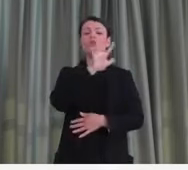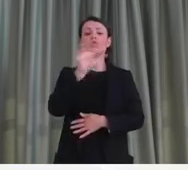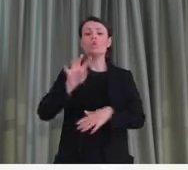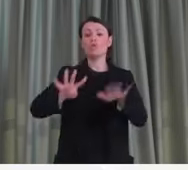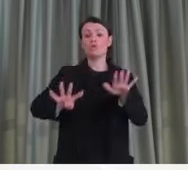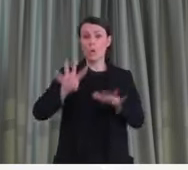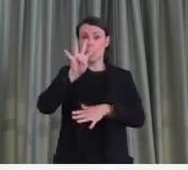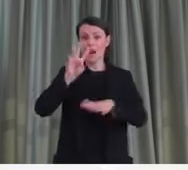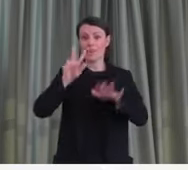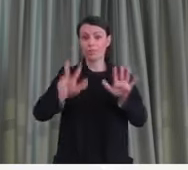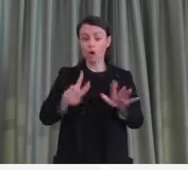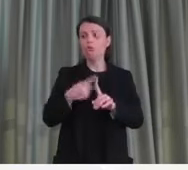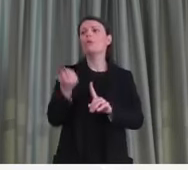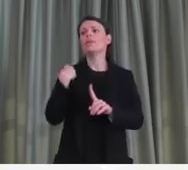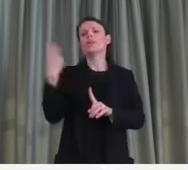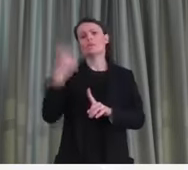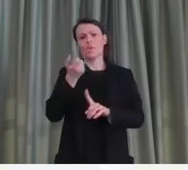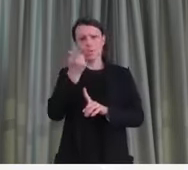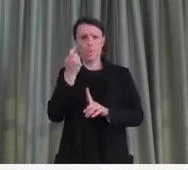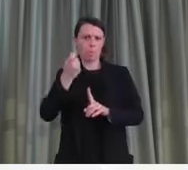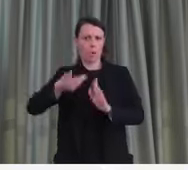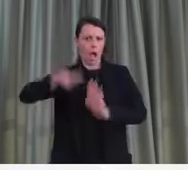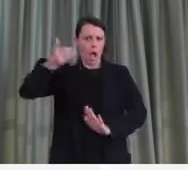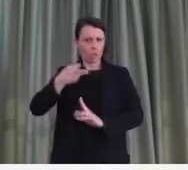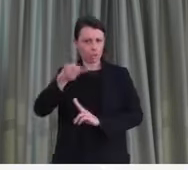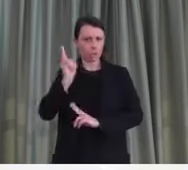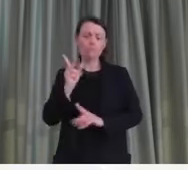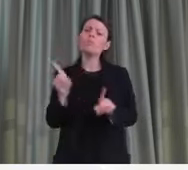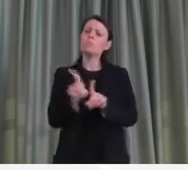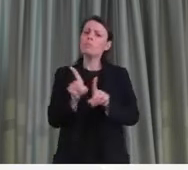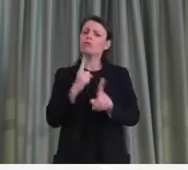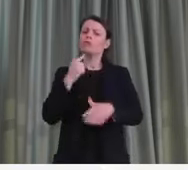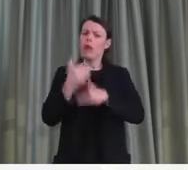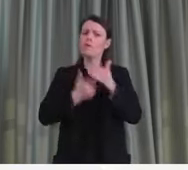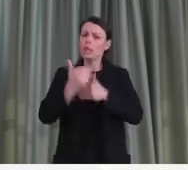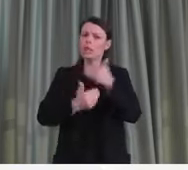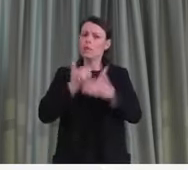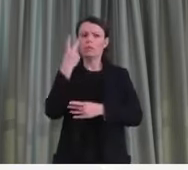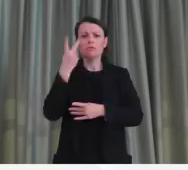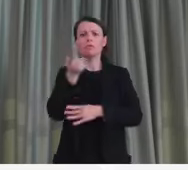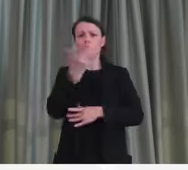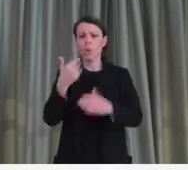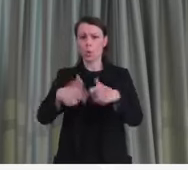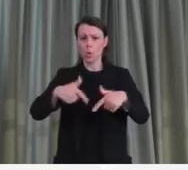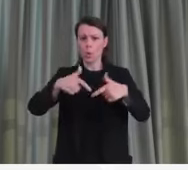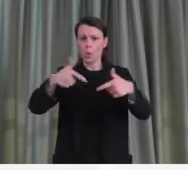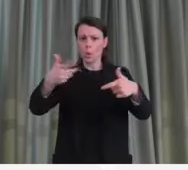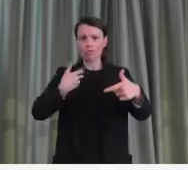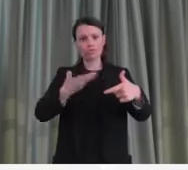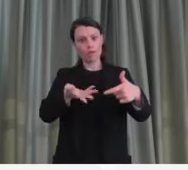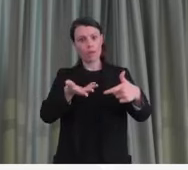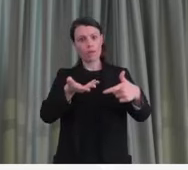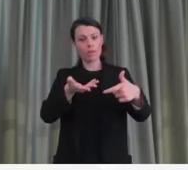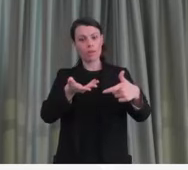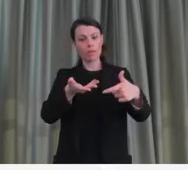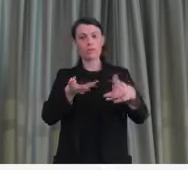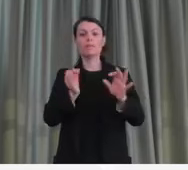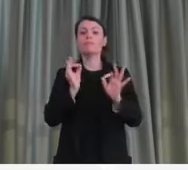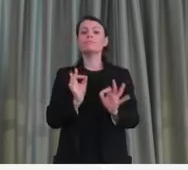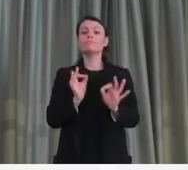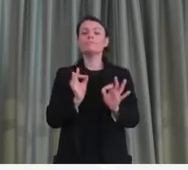ieri era un dato più alto ma a continua in maniera significativa il numero a il numero delle dei nostri